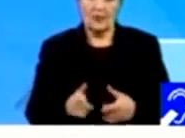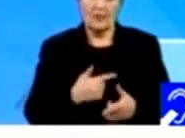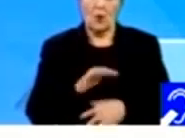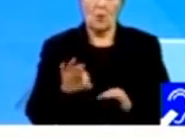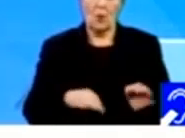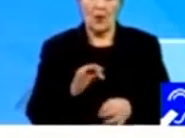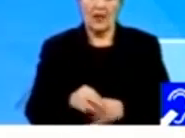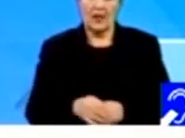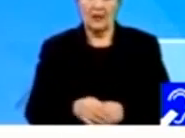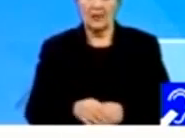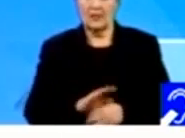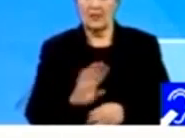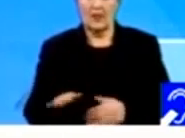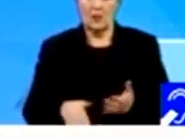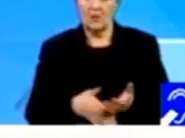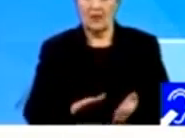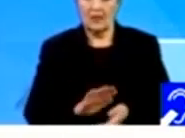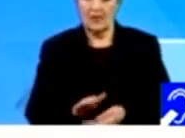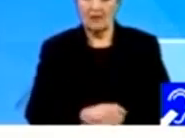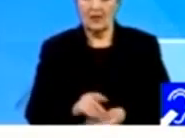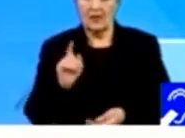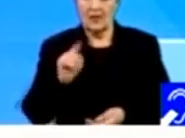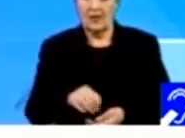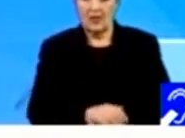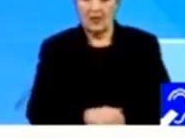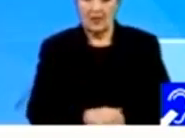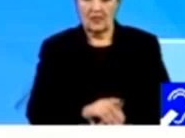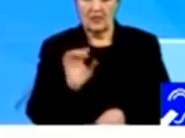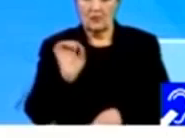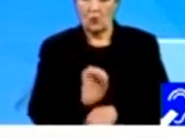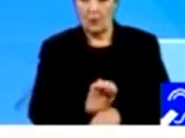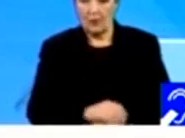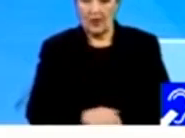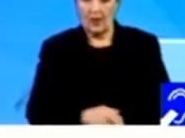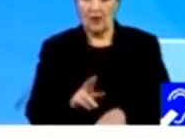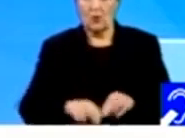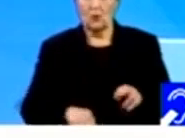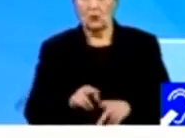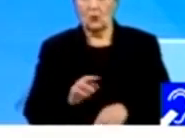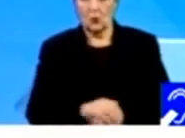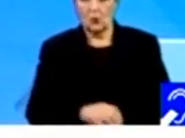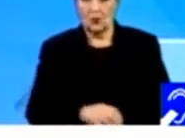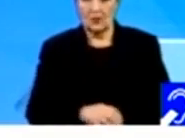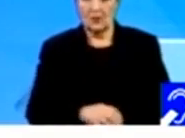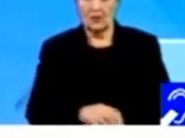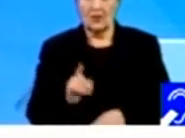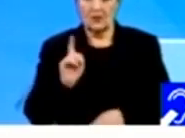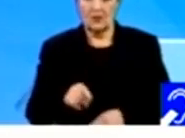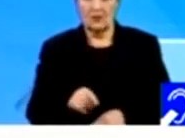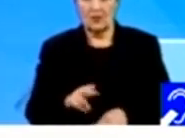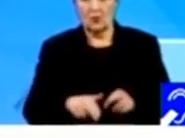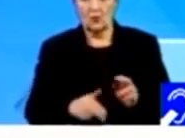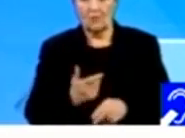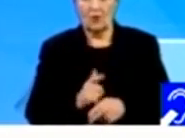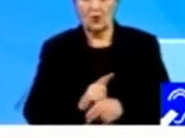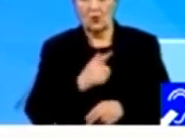proiecte, dar nu poate interveni în ceea ce ține de stoparea unor construcții. Noi când am stopat aceste construcții,